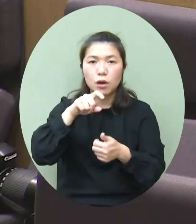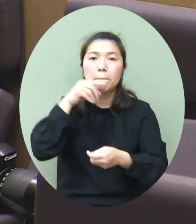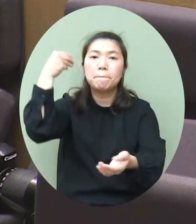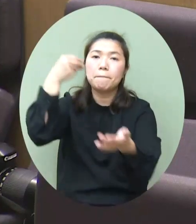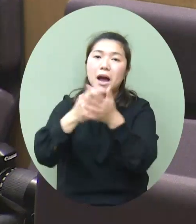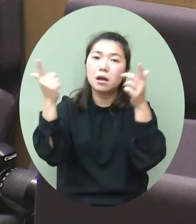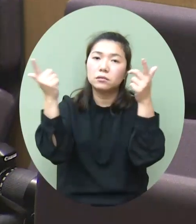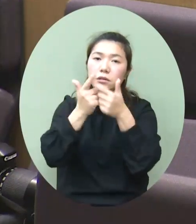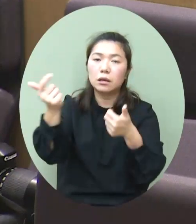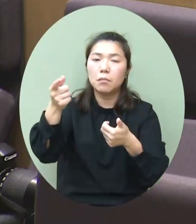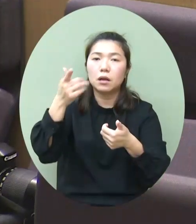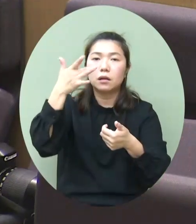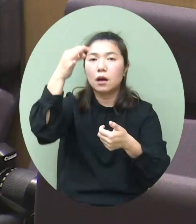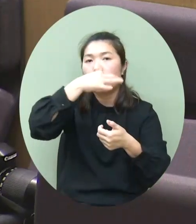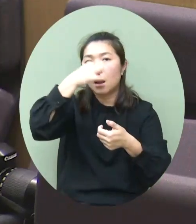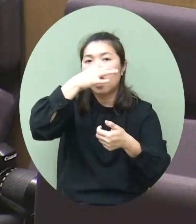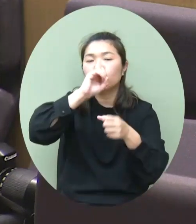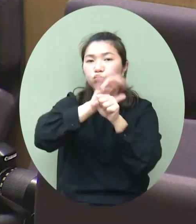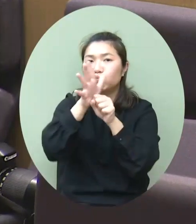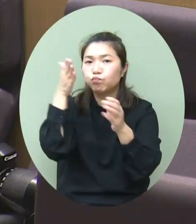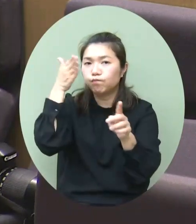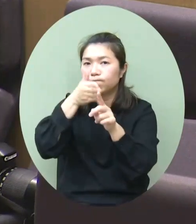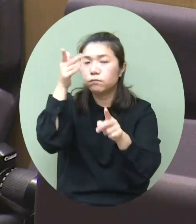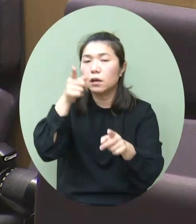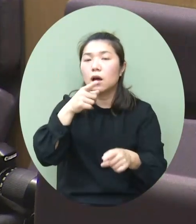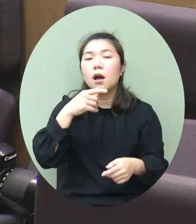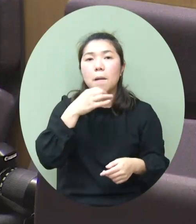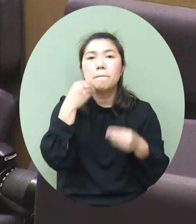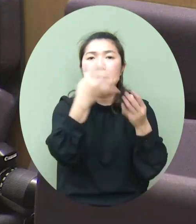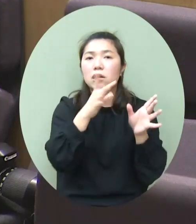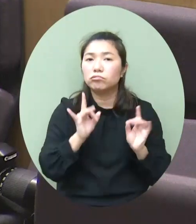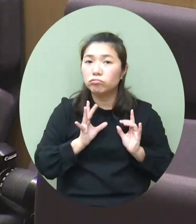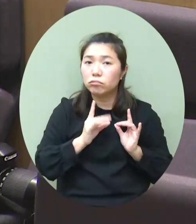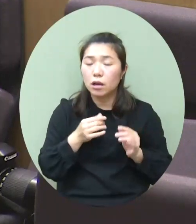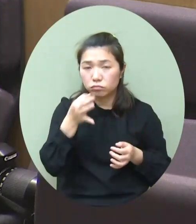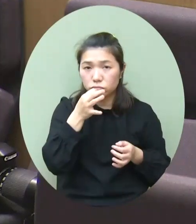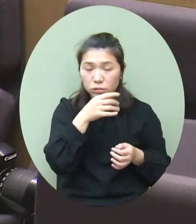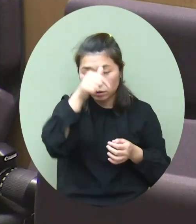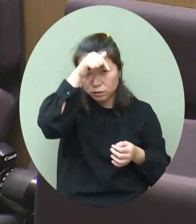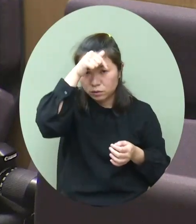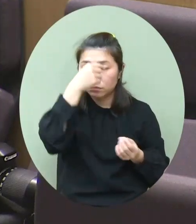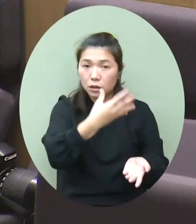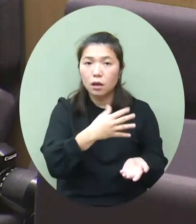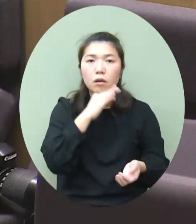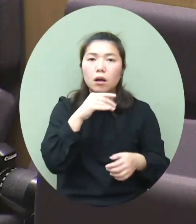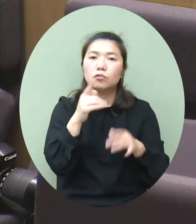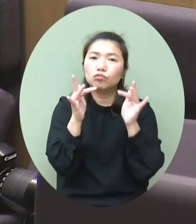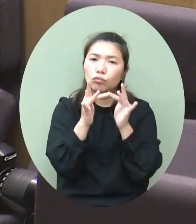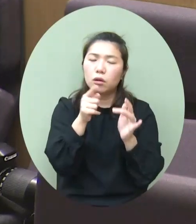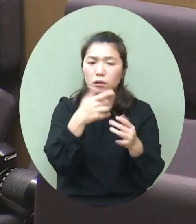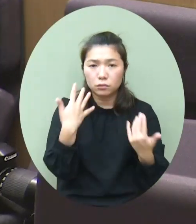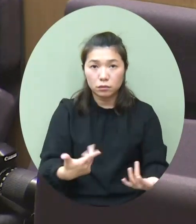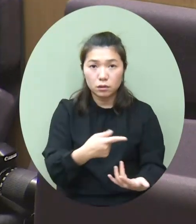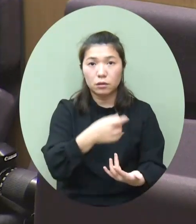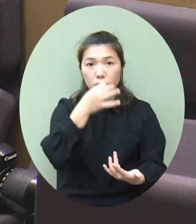提到医管局已经采购了合适数量的新冠口服药品，可能会借给私